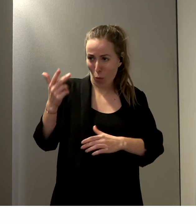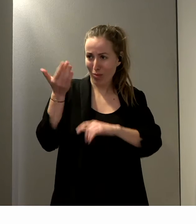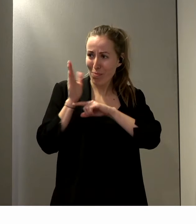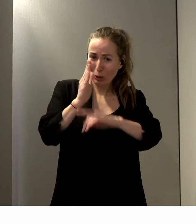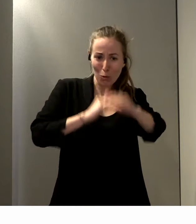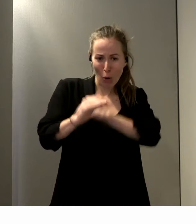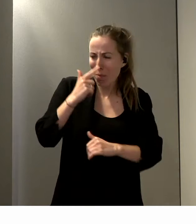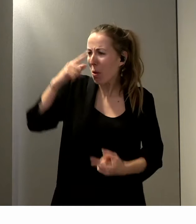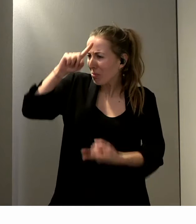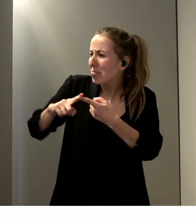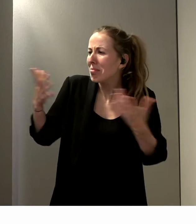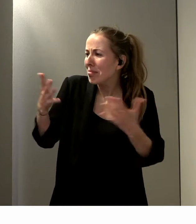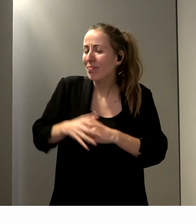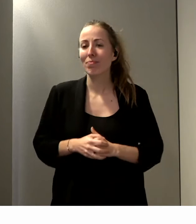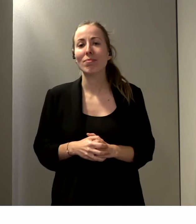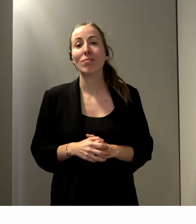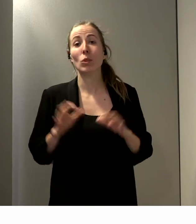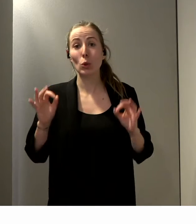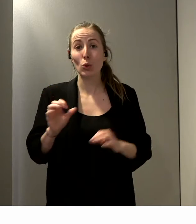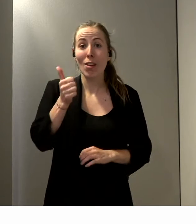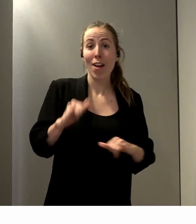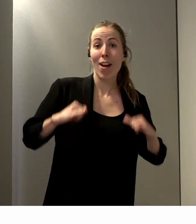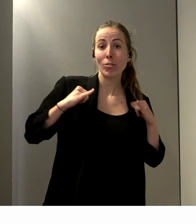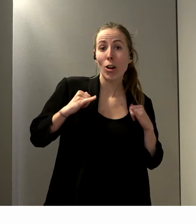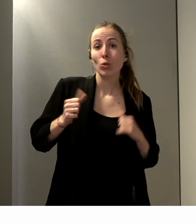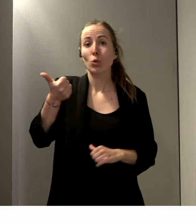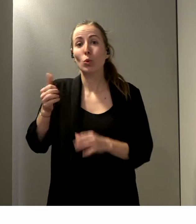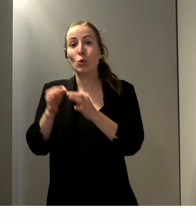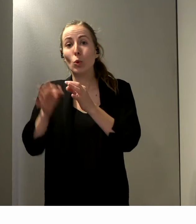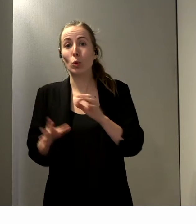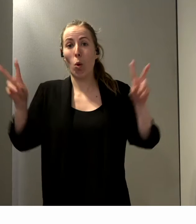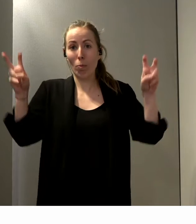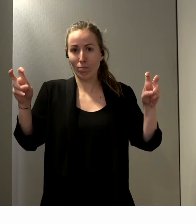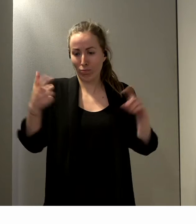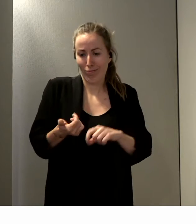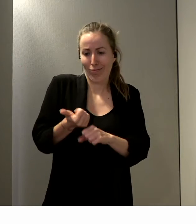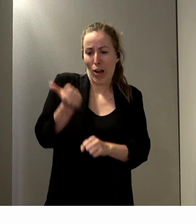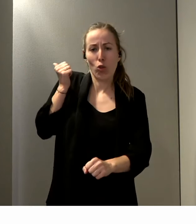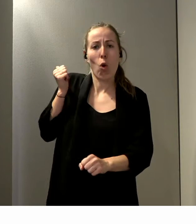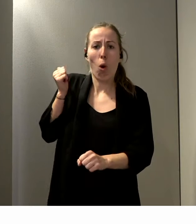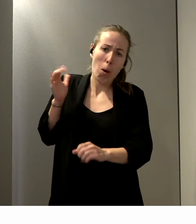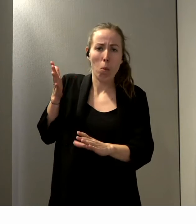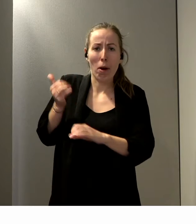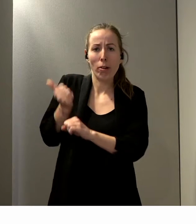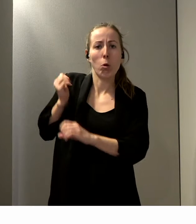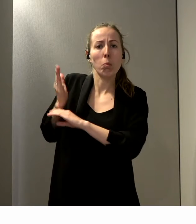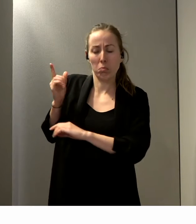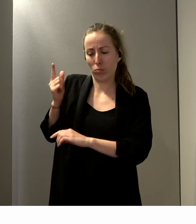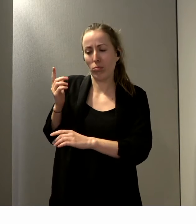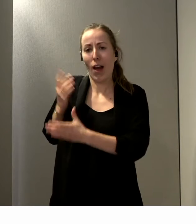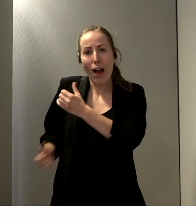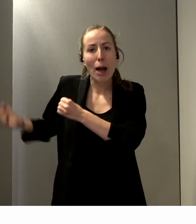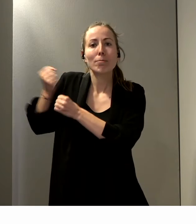parle? Un jeune, une solution, c'est un programme qu'on a mis en place effectivement il y a un petit peu plus d'un an pour apporter